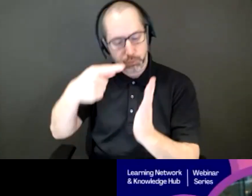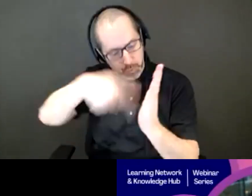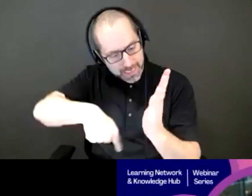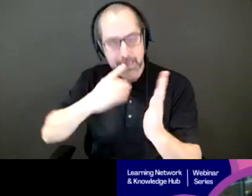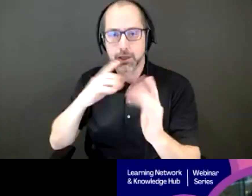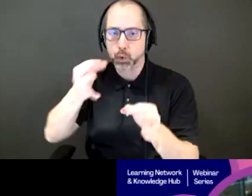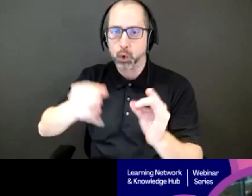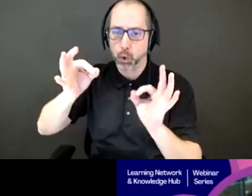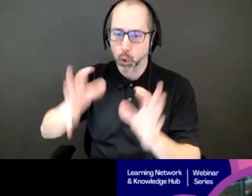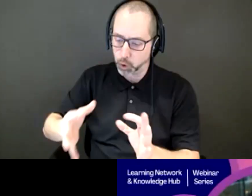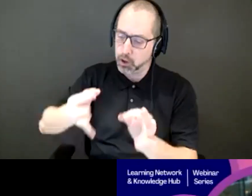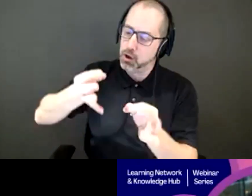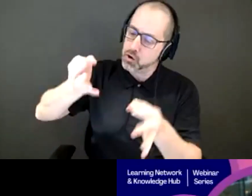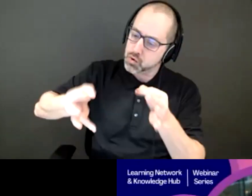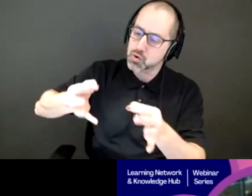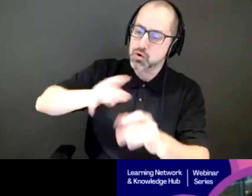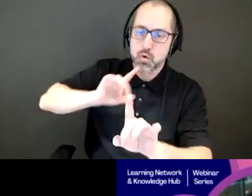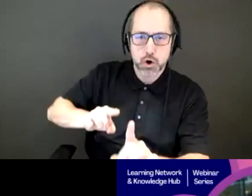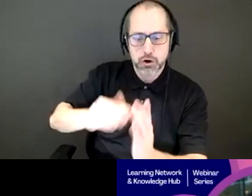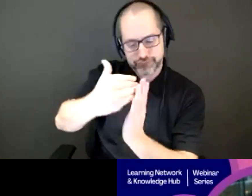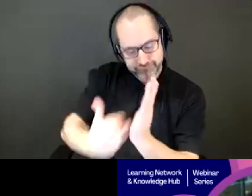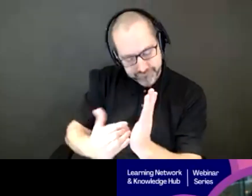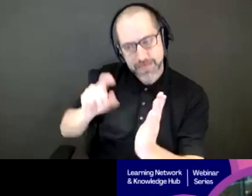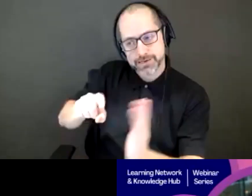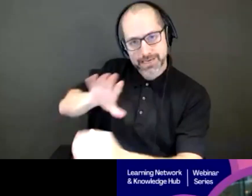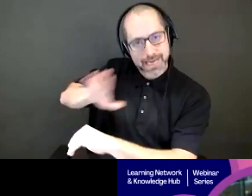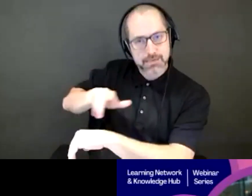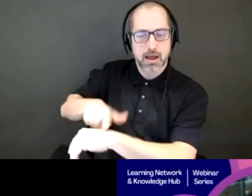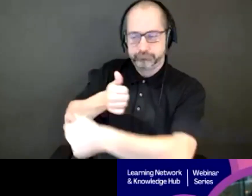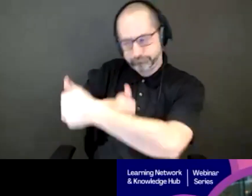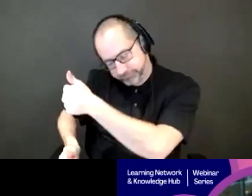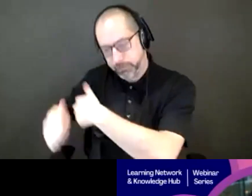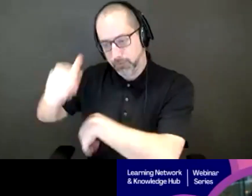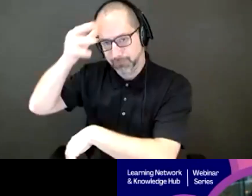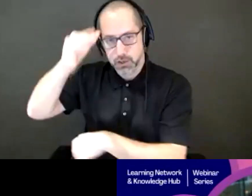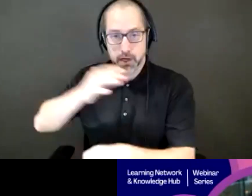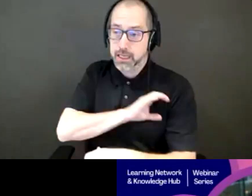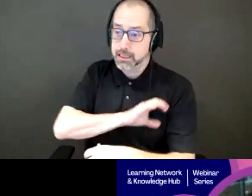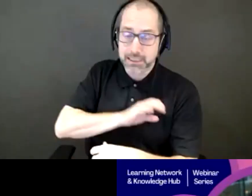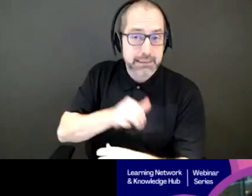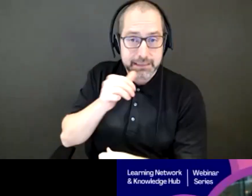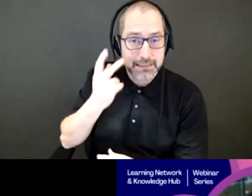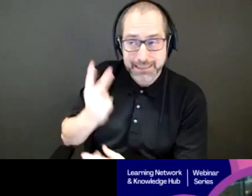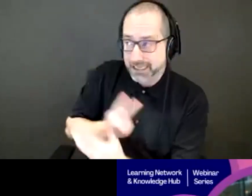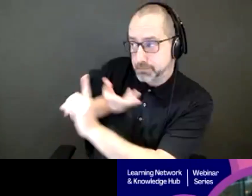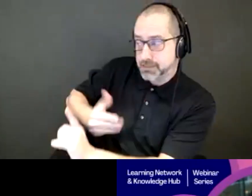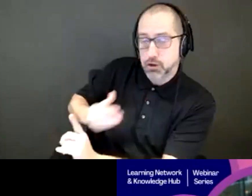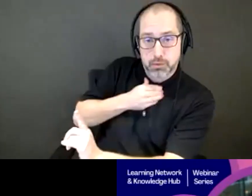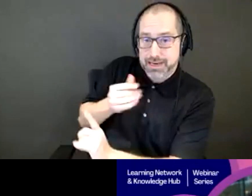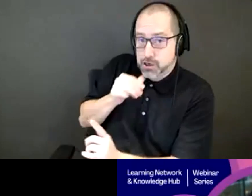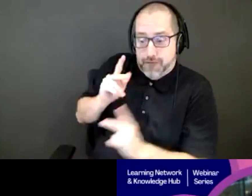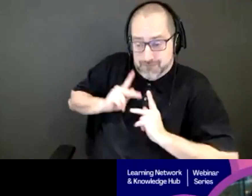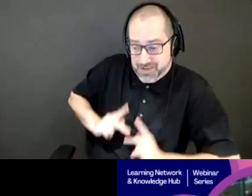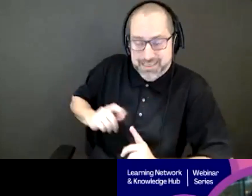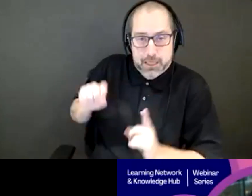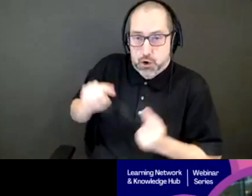apparaissait disait que c'est un ordonnance du tribunal il y a eu la violence physique et émotionnelle et la police